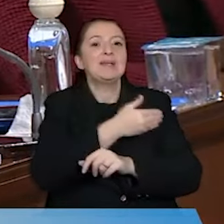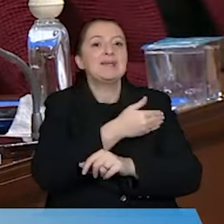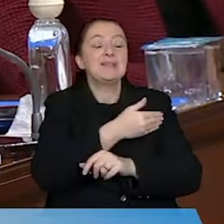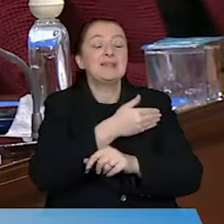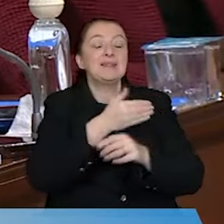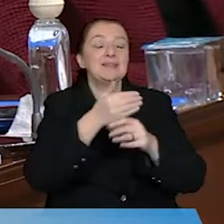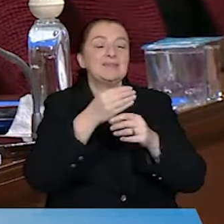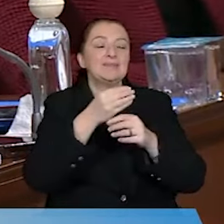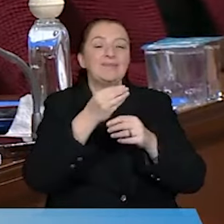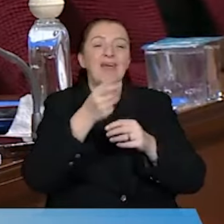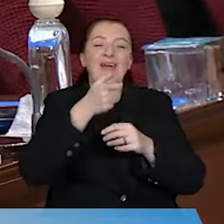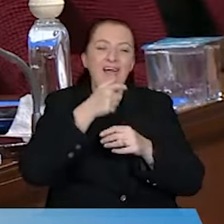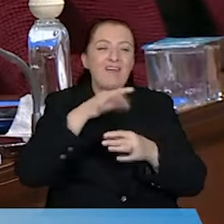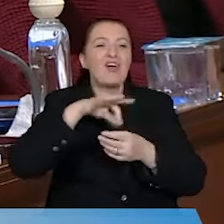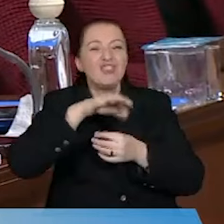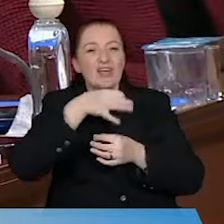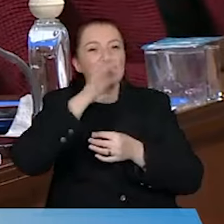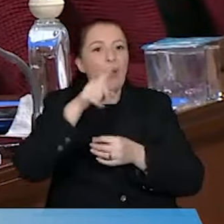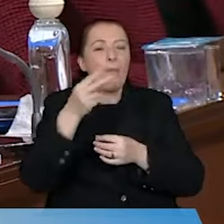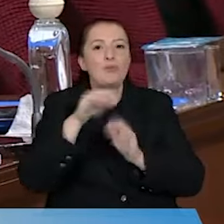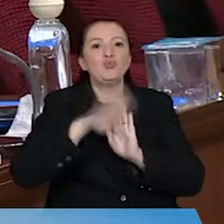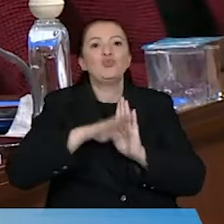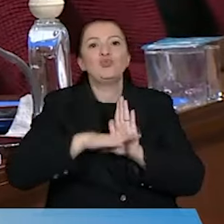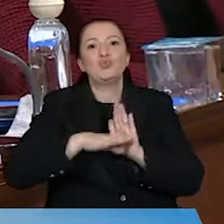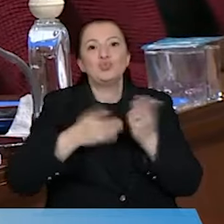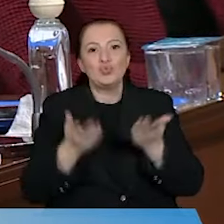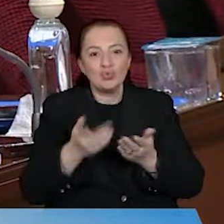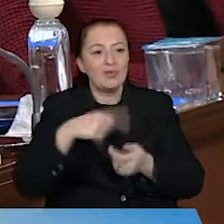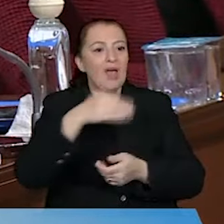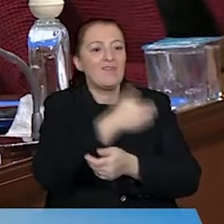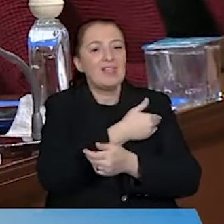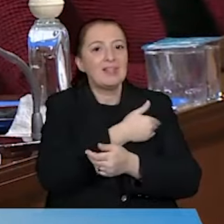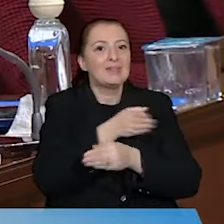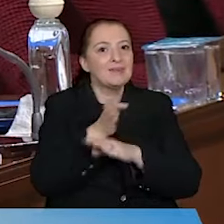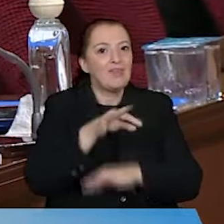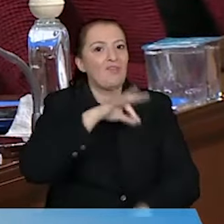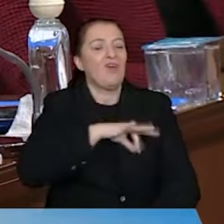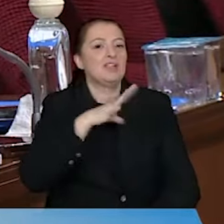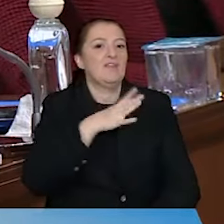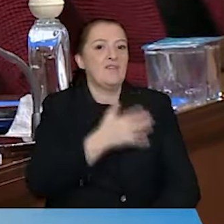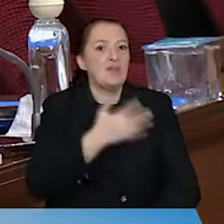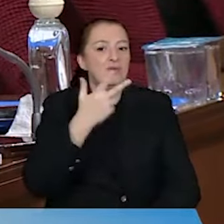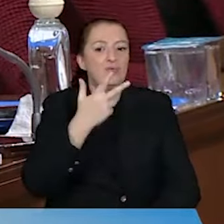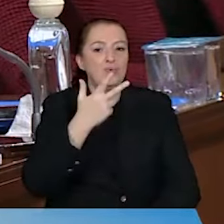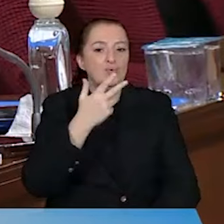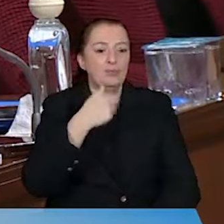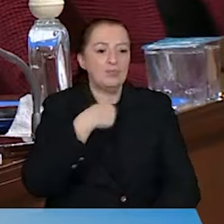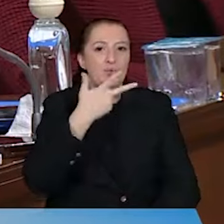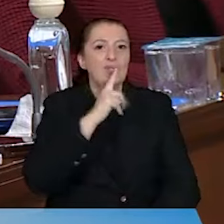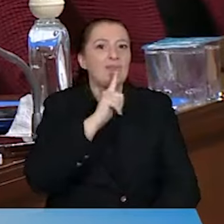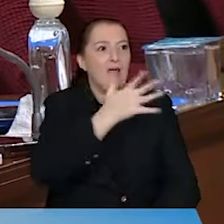sosyal tesislerimiz gayet uygun fiyatlarla piyasaya göre hala vatandaşımıza hizmet veriyor. Belki 3 liraya aldığımızı 2 liraya